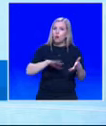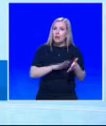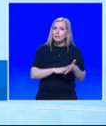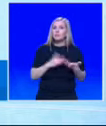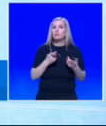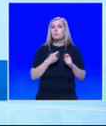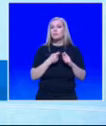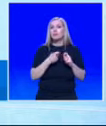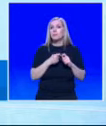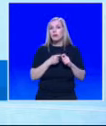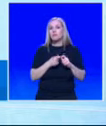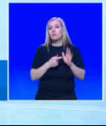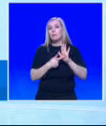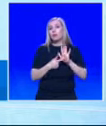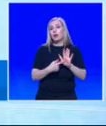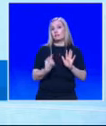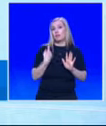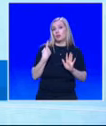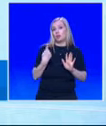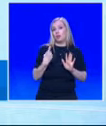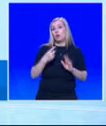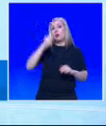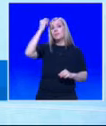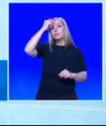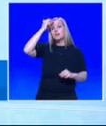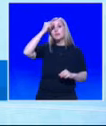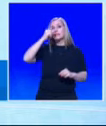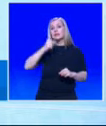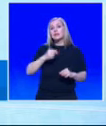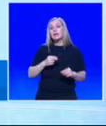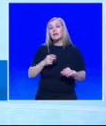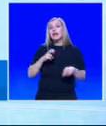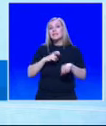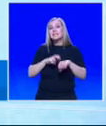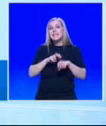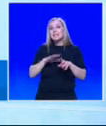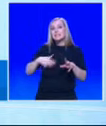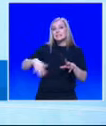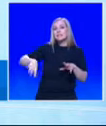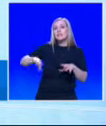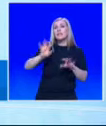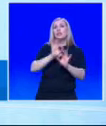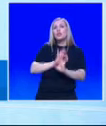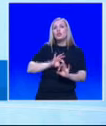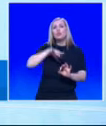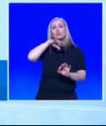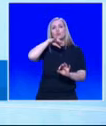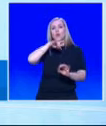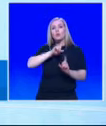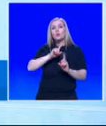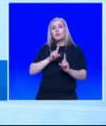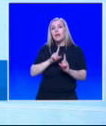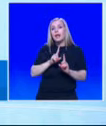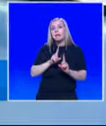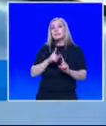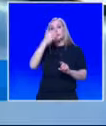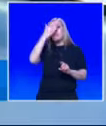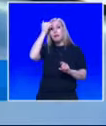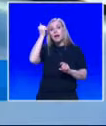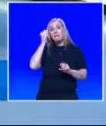беше направено, показва едно. Че българската десница нищо старо не е забравила, нищо ново не е